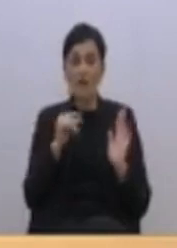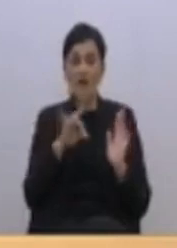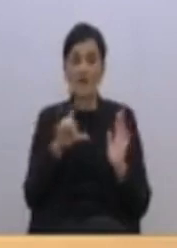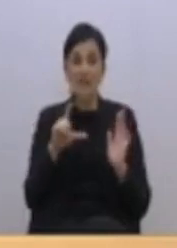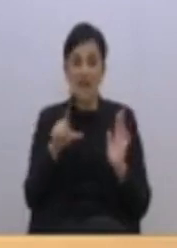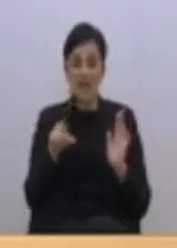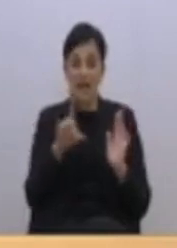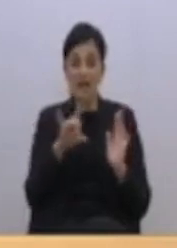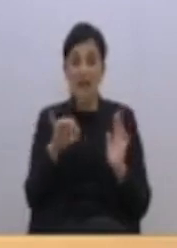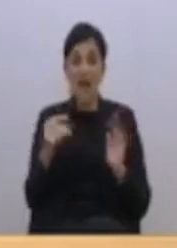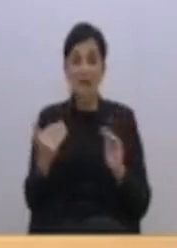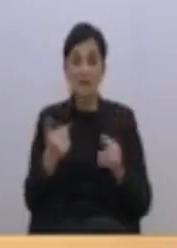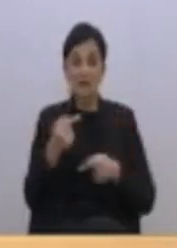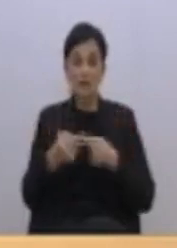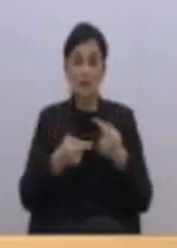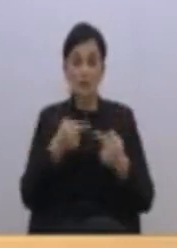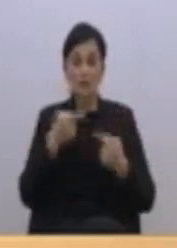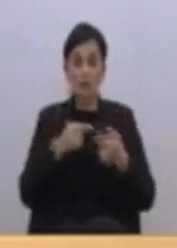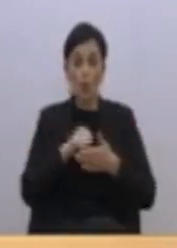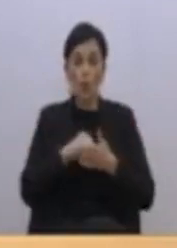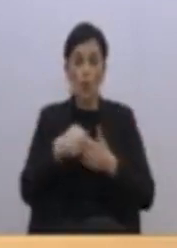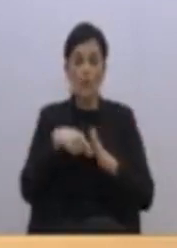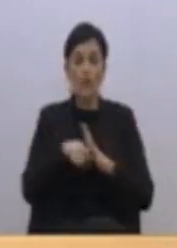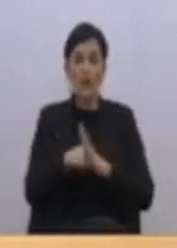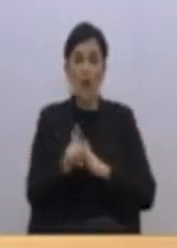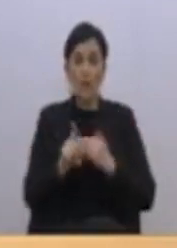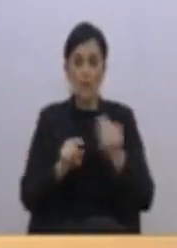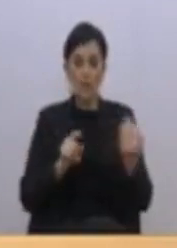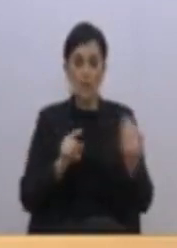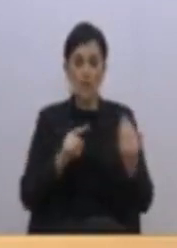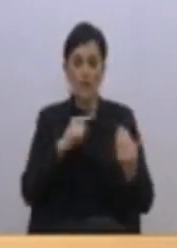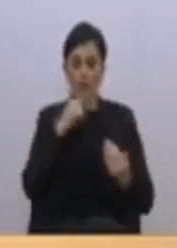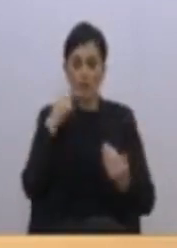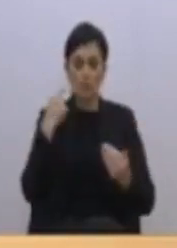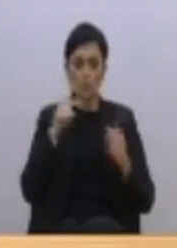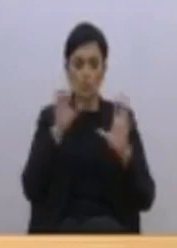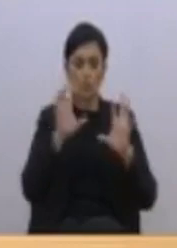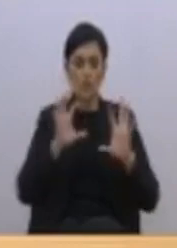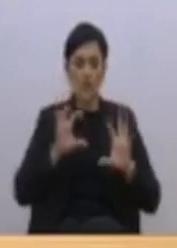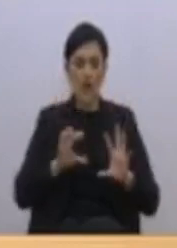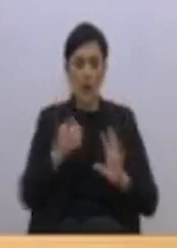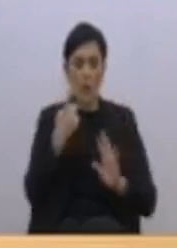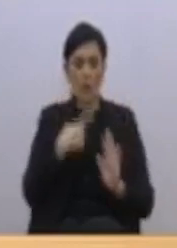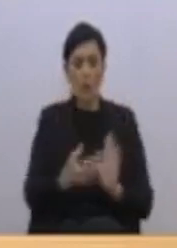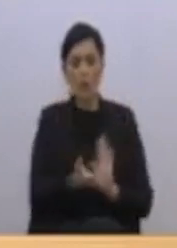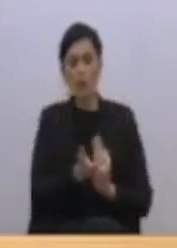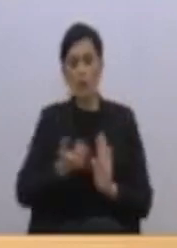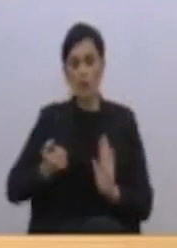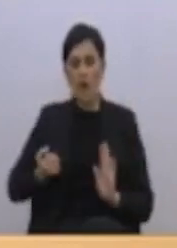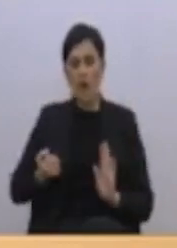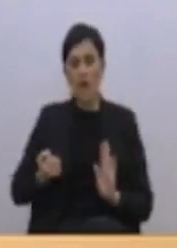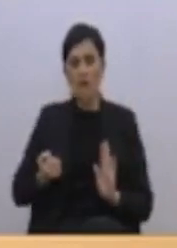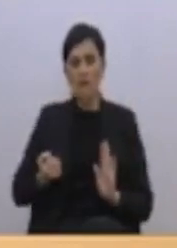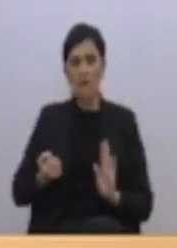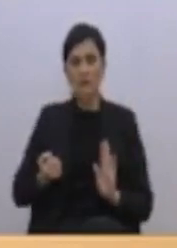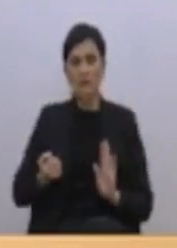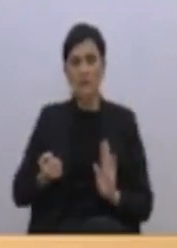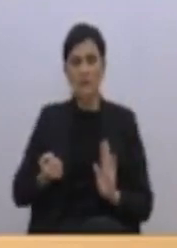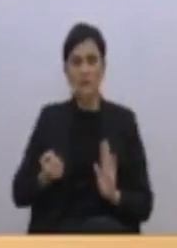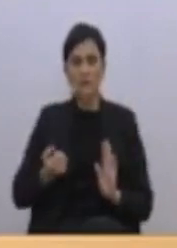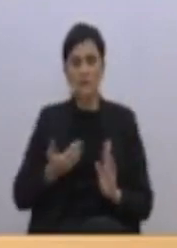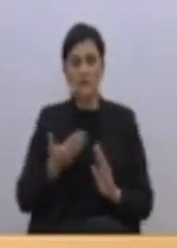ლაზარეს თაობის ბრძოლის გამო თქვენ მოგიწიათ რუსული კანონის უკან გაწევა.